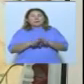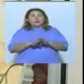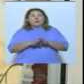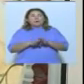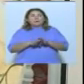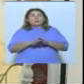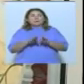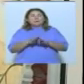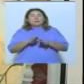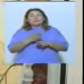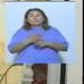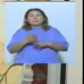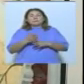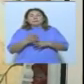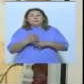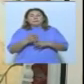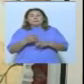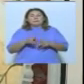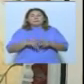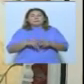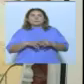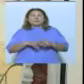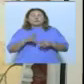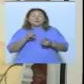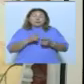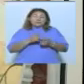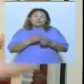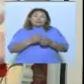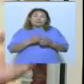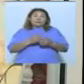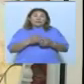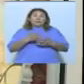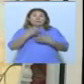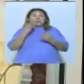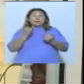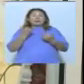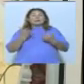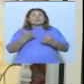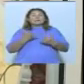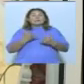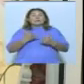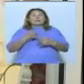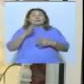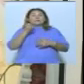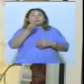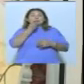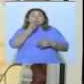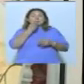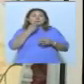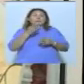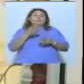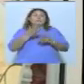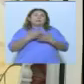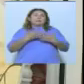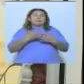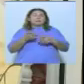ғой. Сондықтан сондай шат-шадыман бүгін әдемі бір көріністік қоямыз. Ұмыт қалған қазағымыздың ұлттық тағамдарына келіп тұрмыз, бал